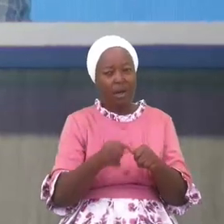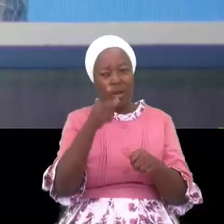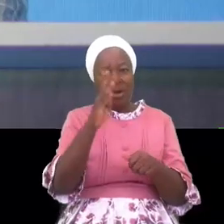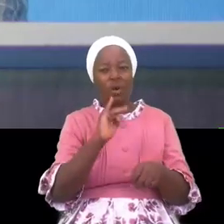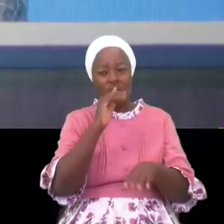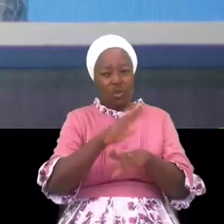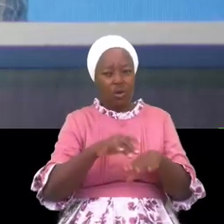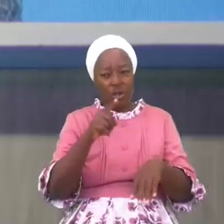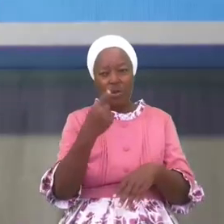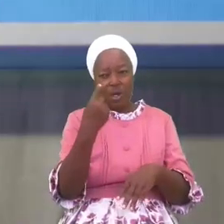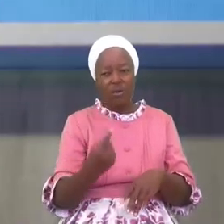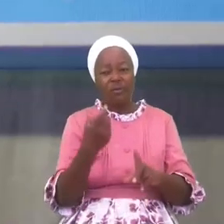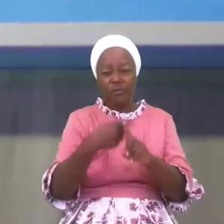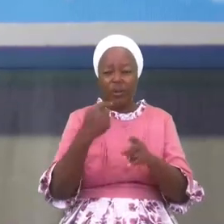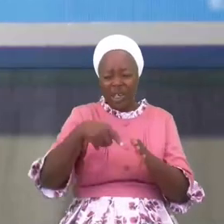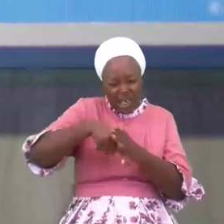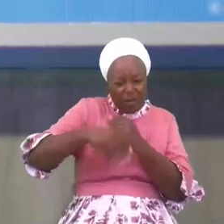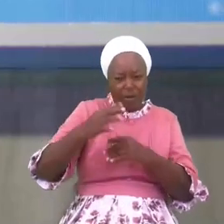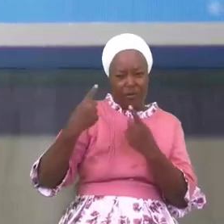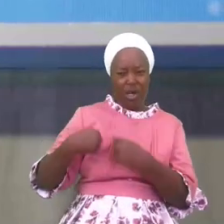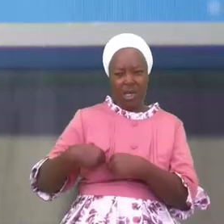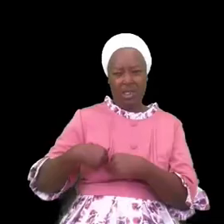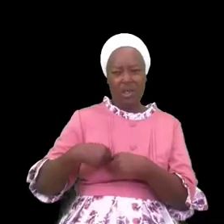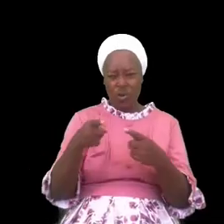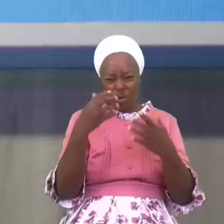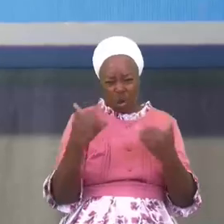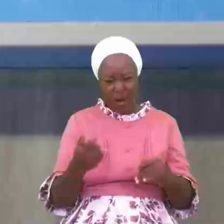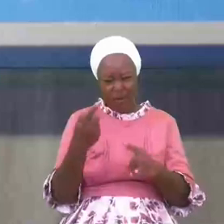Du plus profond de ton cœur.